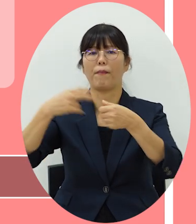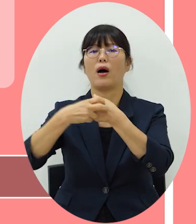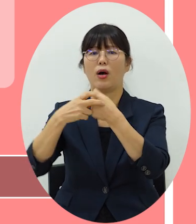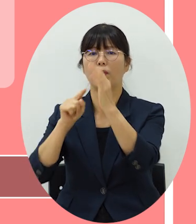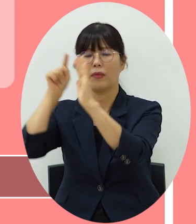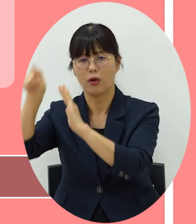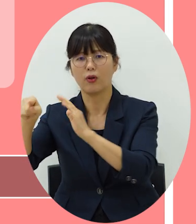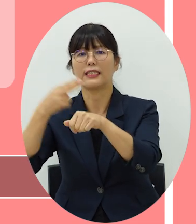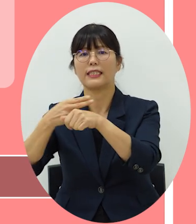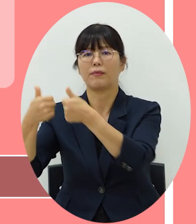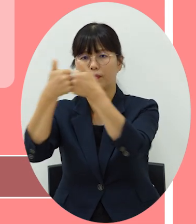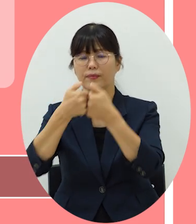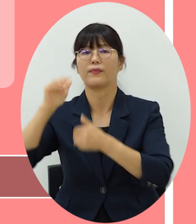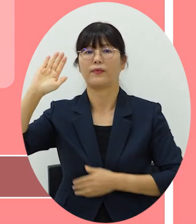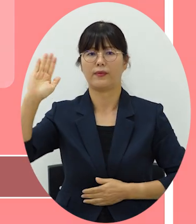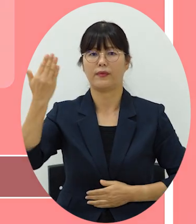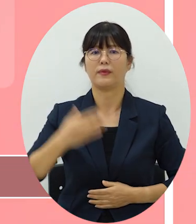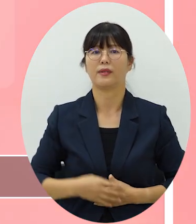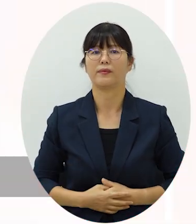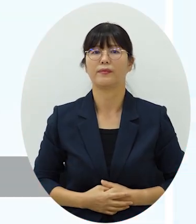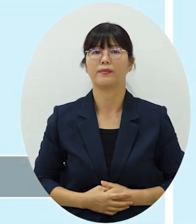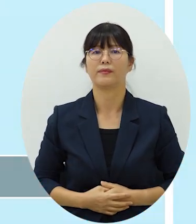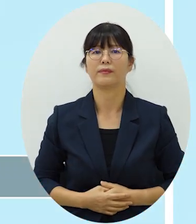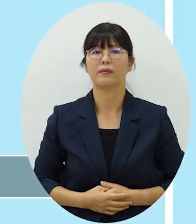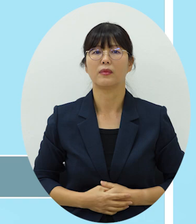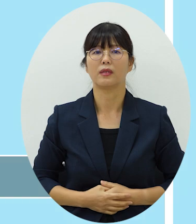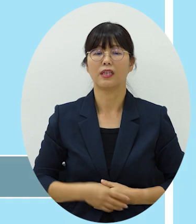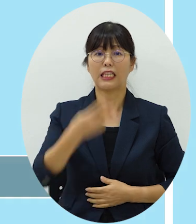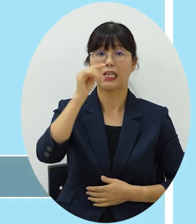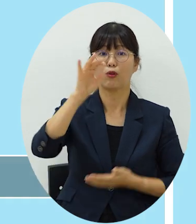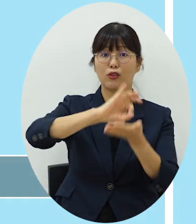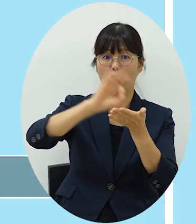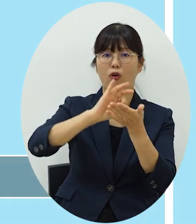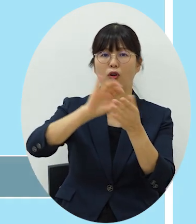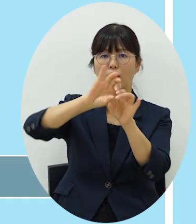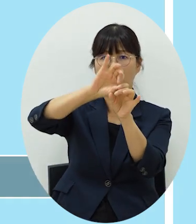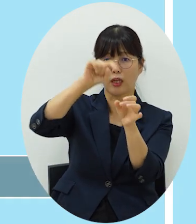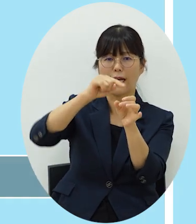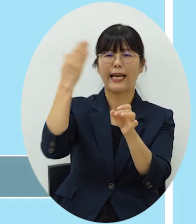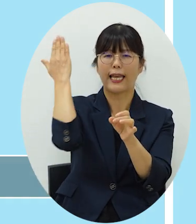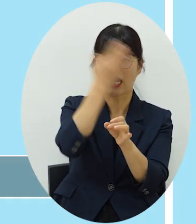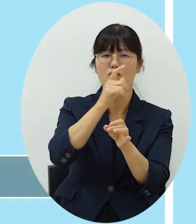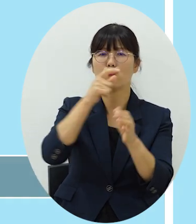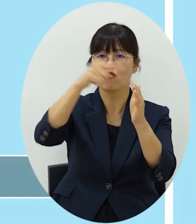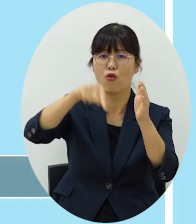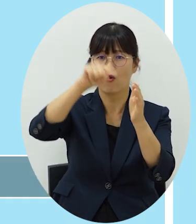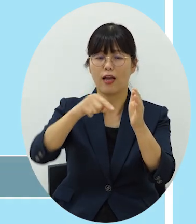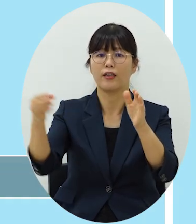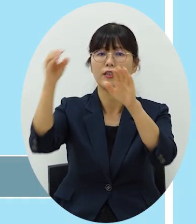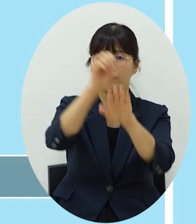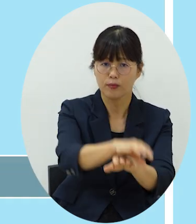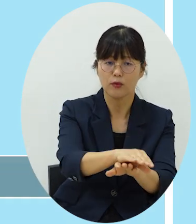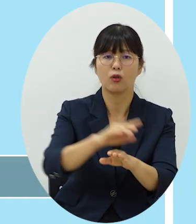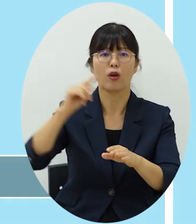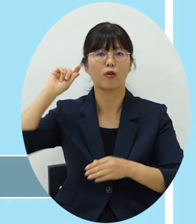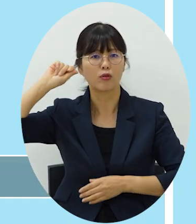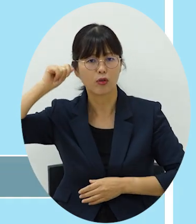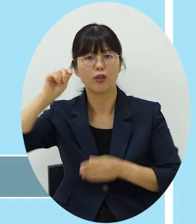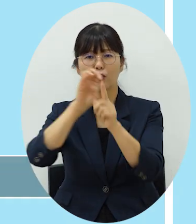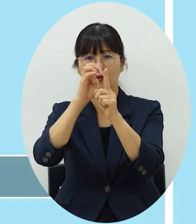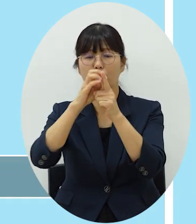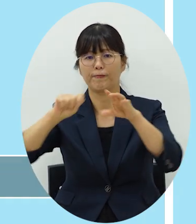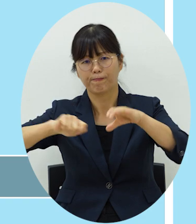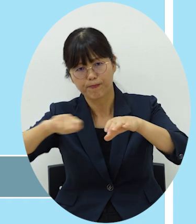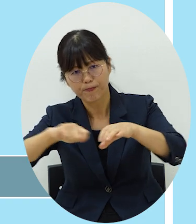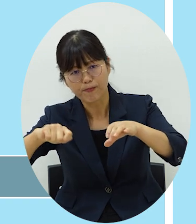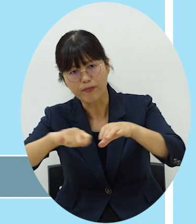병원에 방문하여 의료진과 상의하여야 합니다. 사용한 T튜브와 내관은 깨끗한 물속에 담근 후 면봉이나 작은